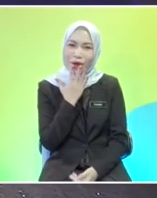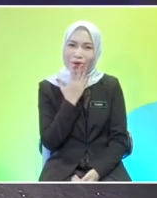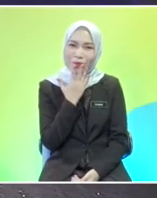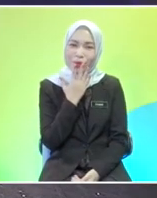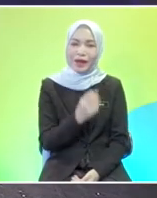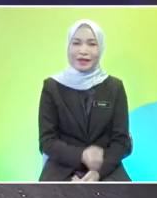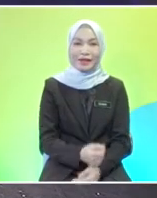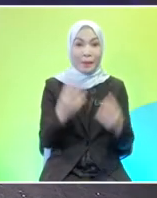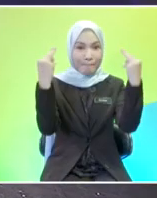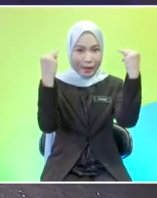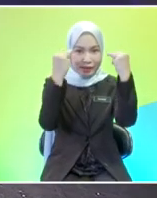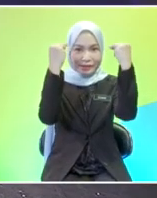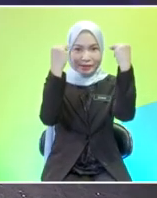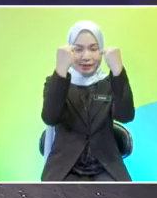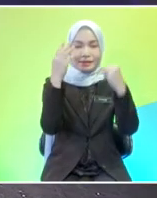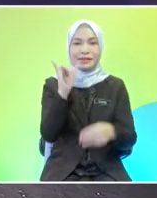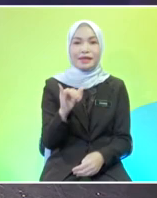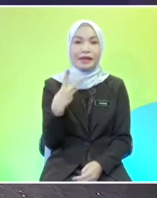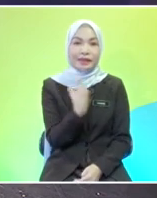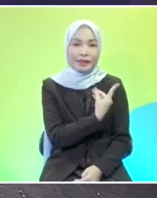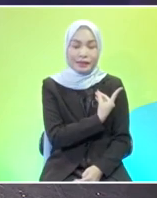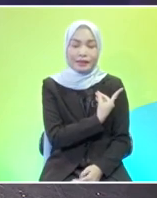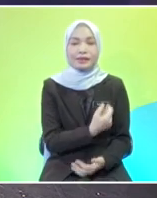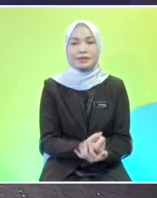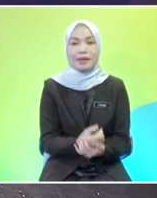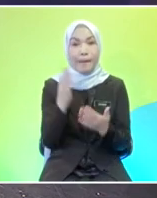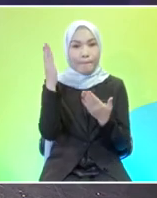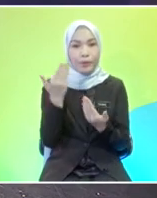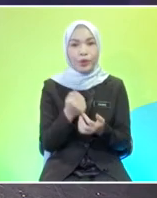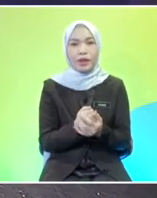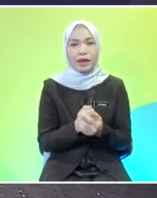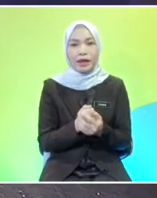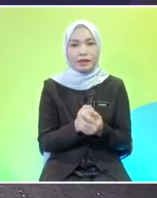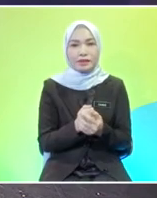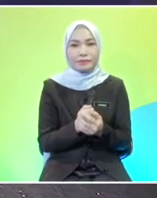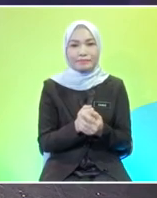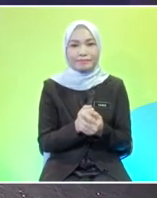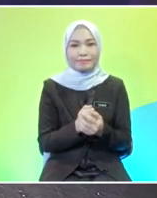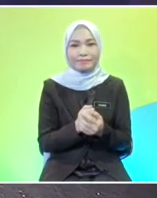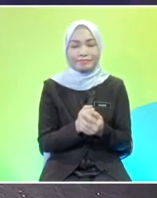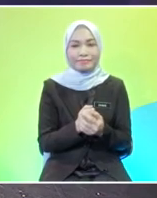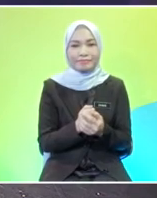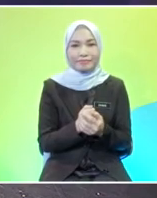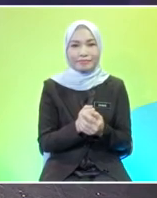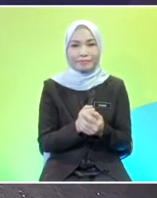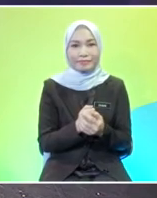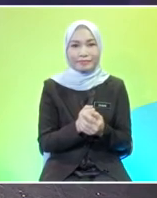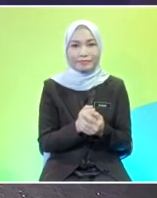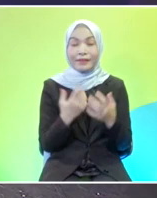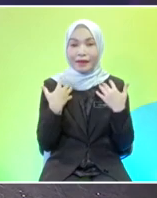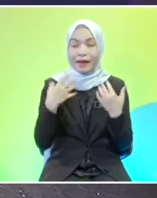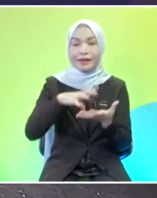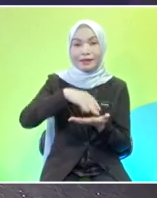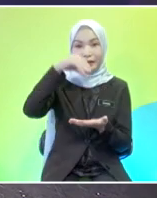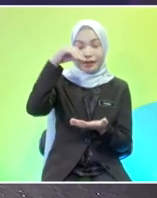ataupun objek yang sangat sinonim dengan sambutan hari lahir selain daripada makanan